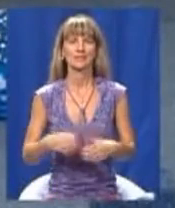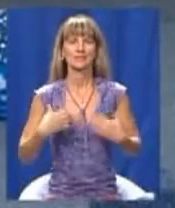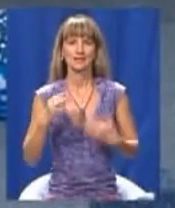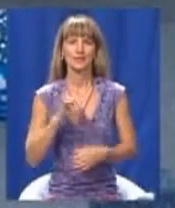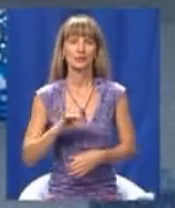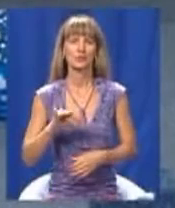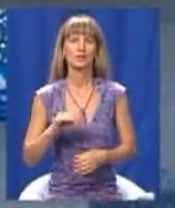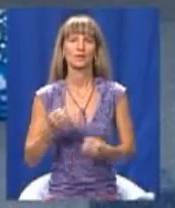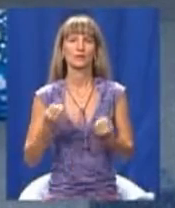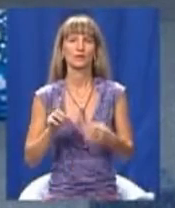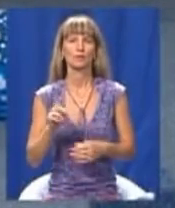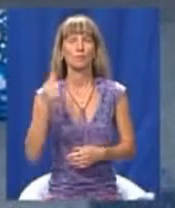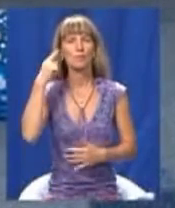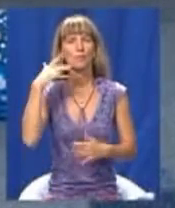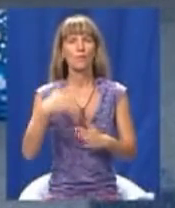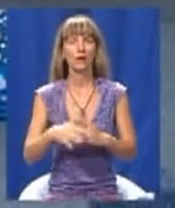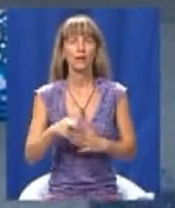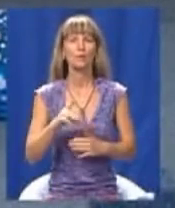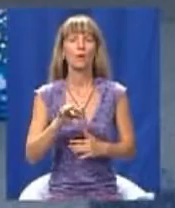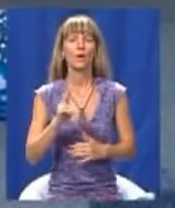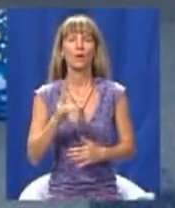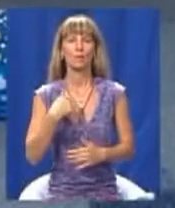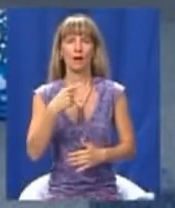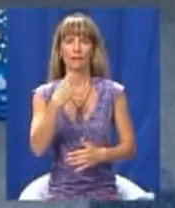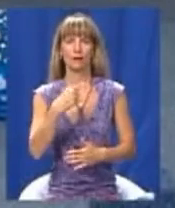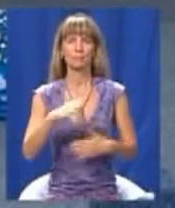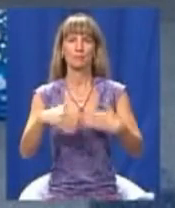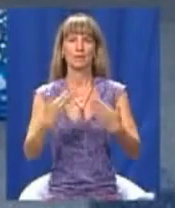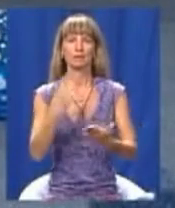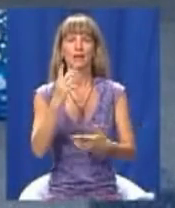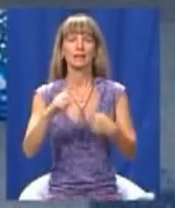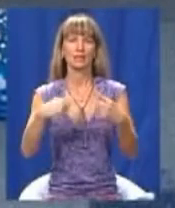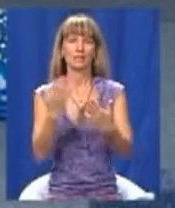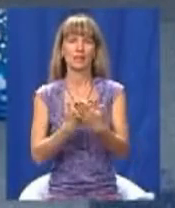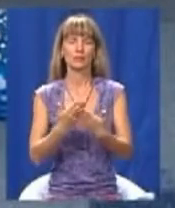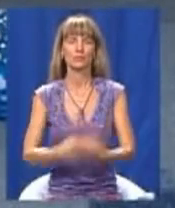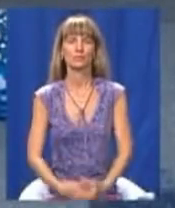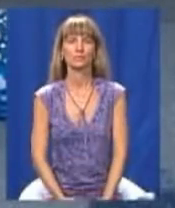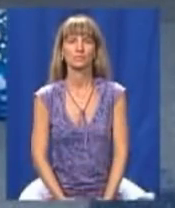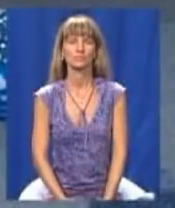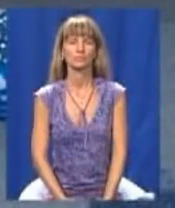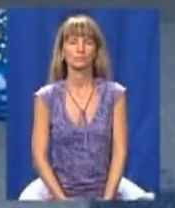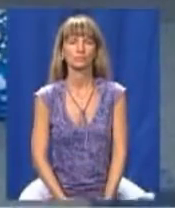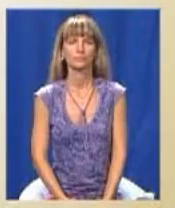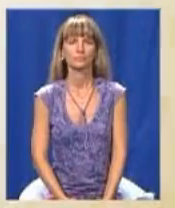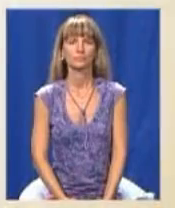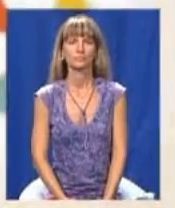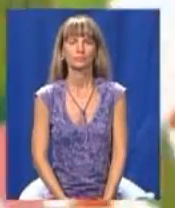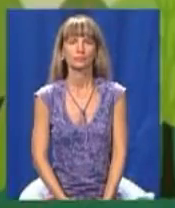просто зараз, для того, аби зрозуміти, про кого ми кажемо, пропонуємо переглянути вам наступний відеосюжет.